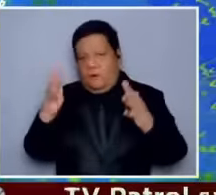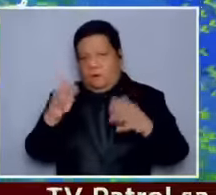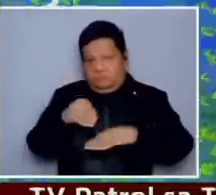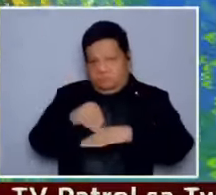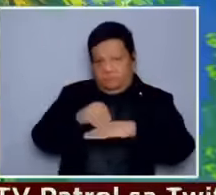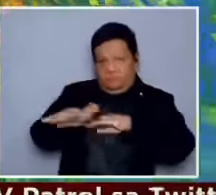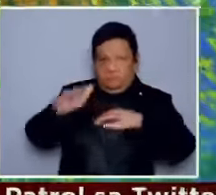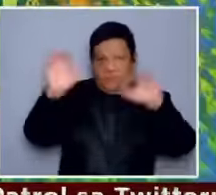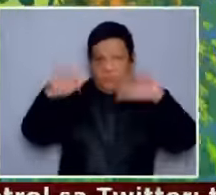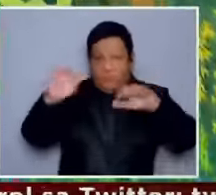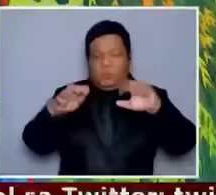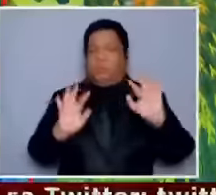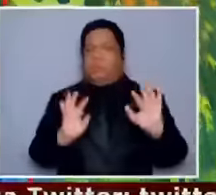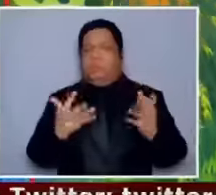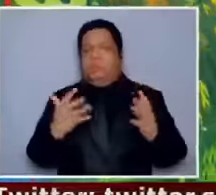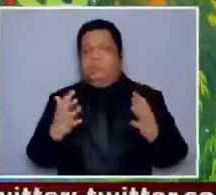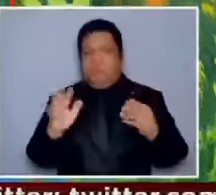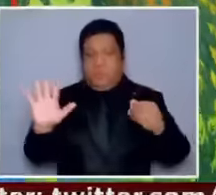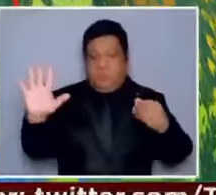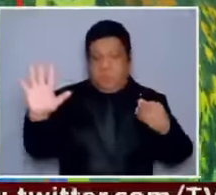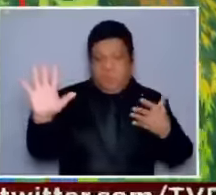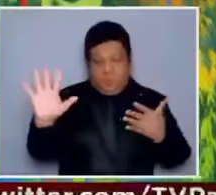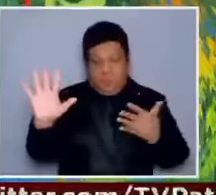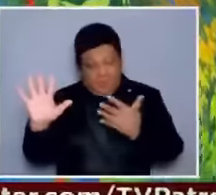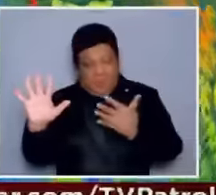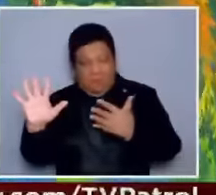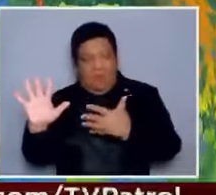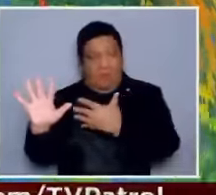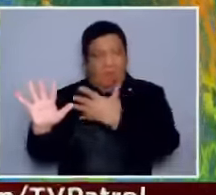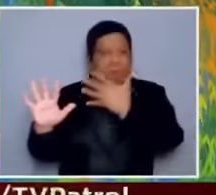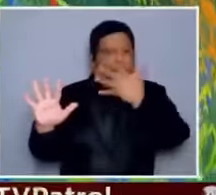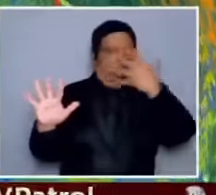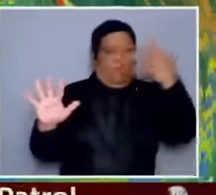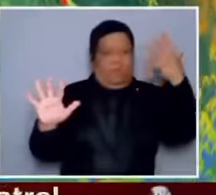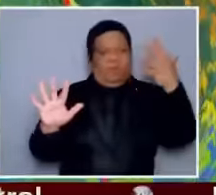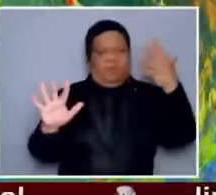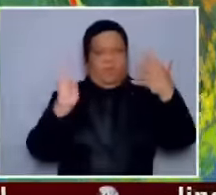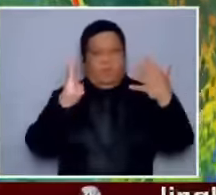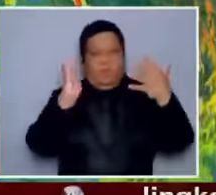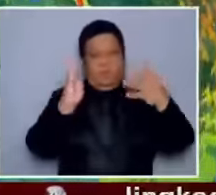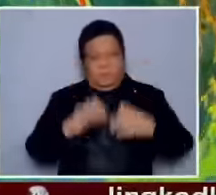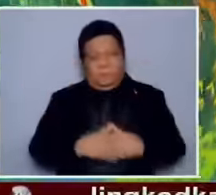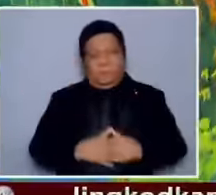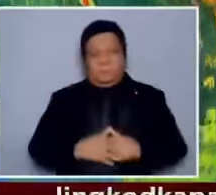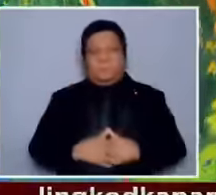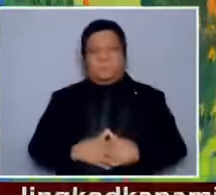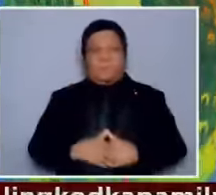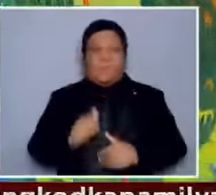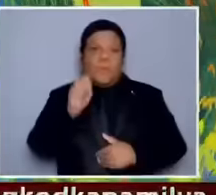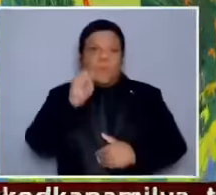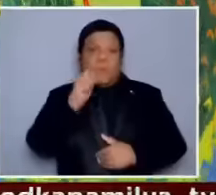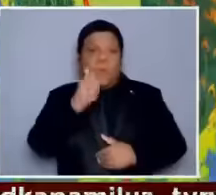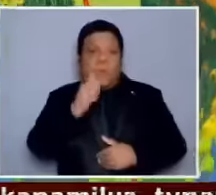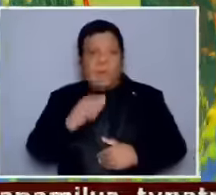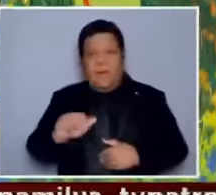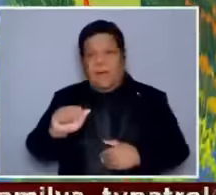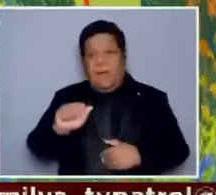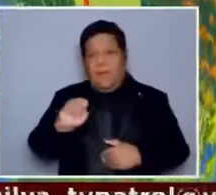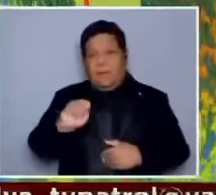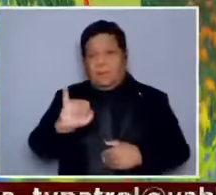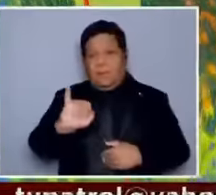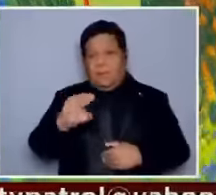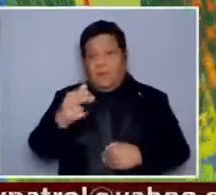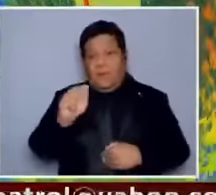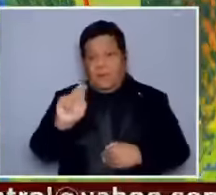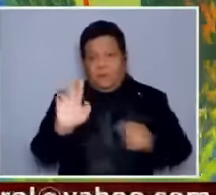panahon. Liliko ito palabas ng PAR sa Webes. Bukas, muli namang lalakas ang amihan at makakaapekto sa